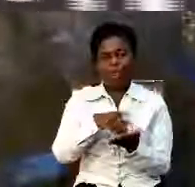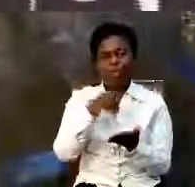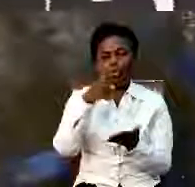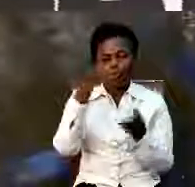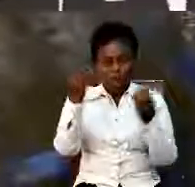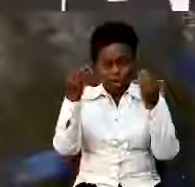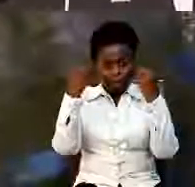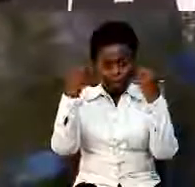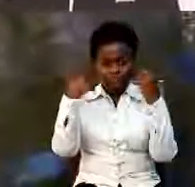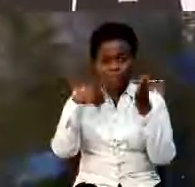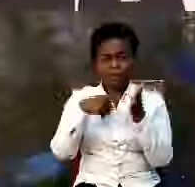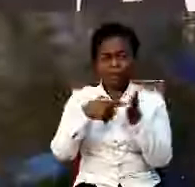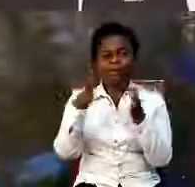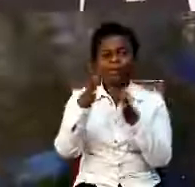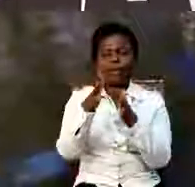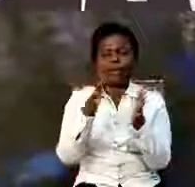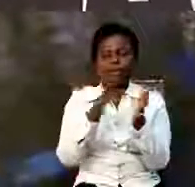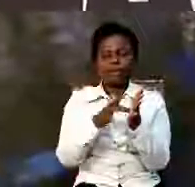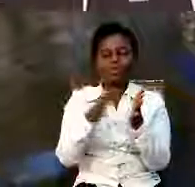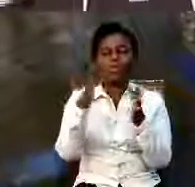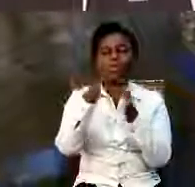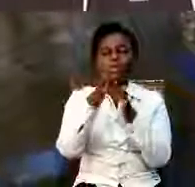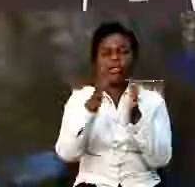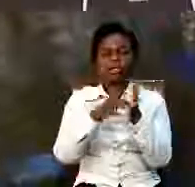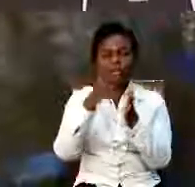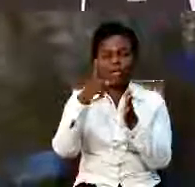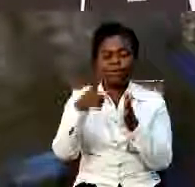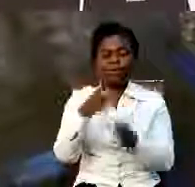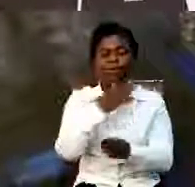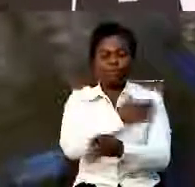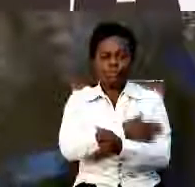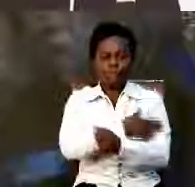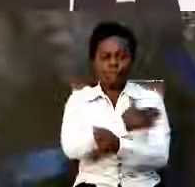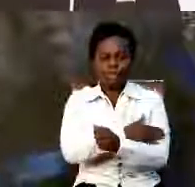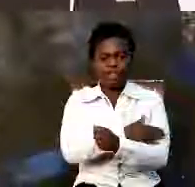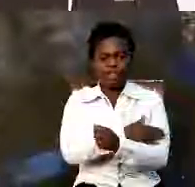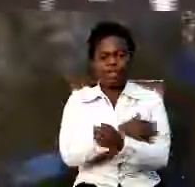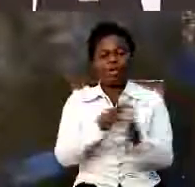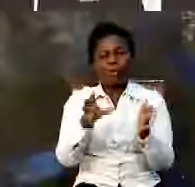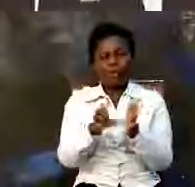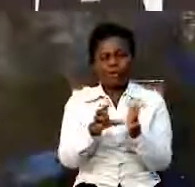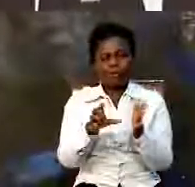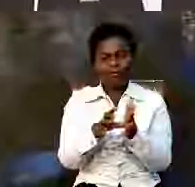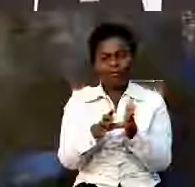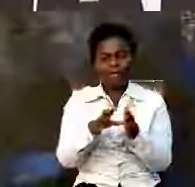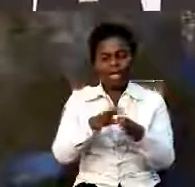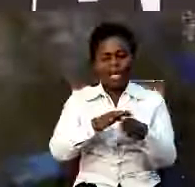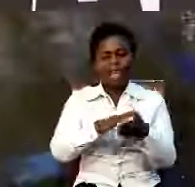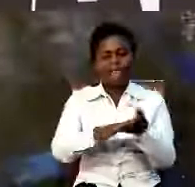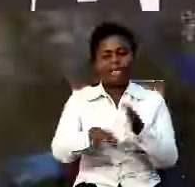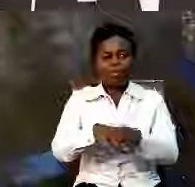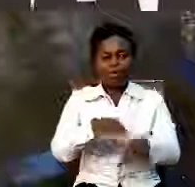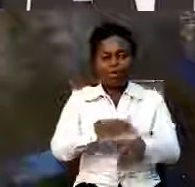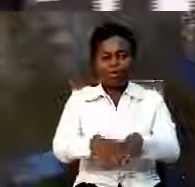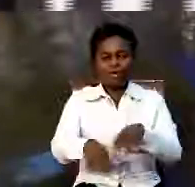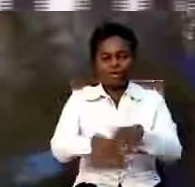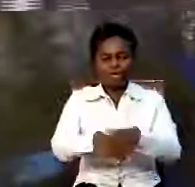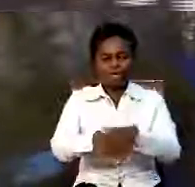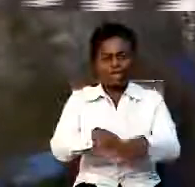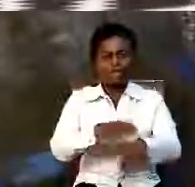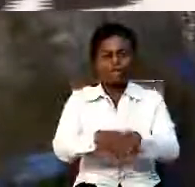Ukijifunza mfano wa Yesu, Yesu alikuwa mtumishi wa wanafunzi. Ndiye aliyeosha wanafunzi miguu.